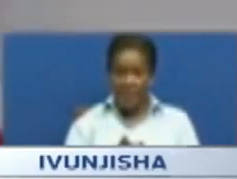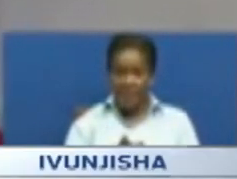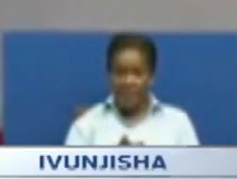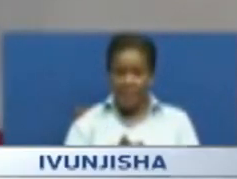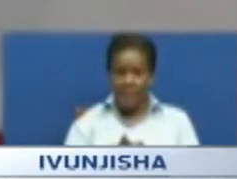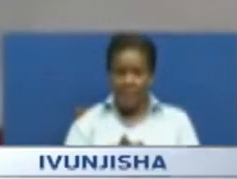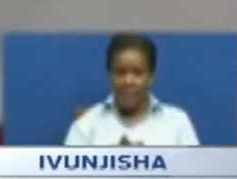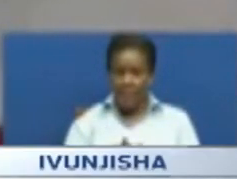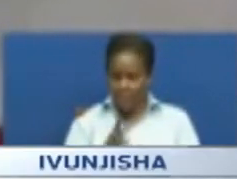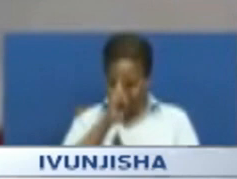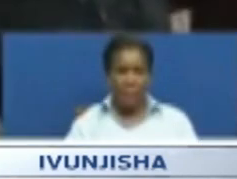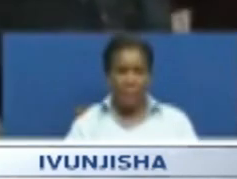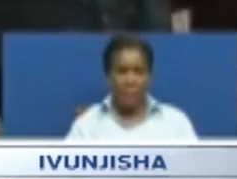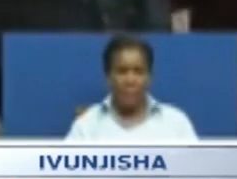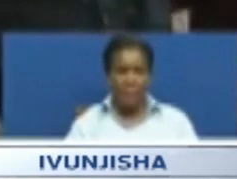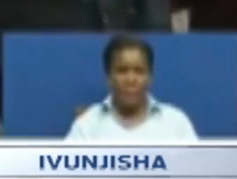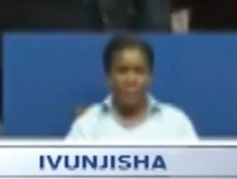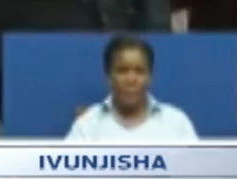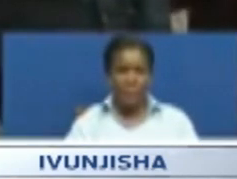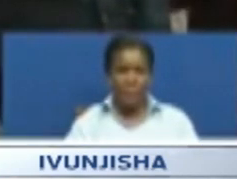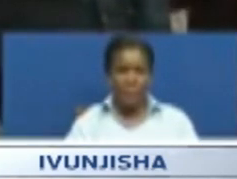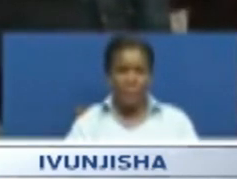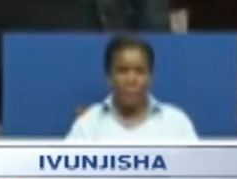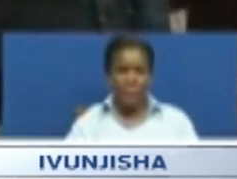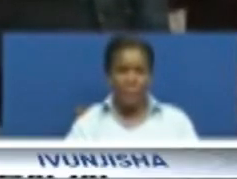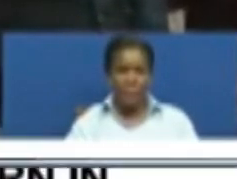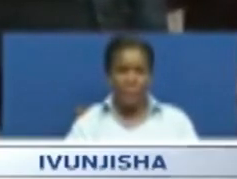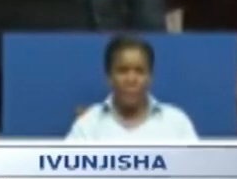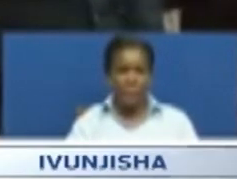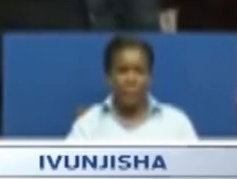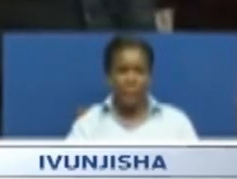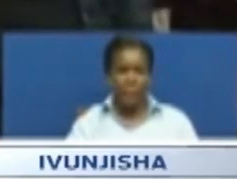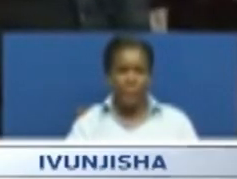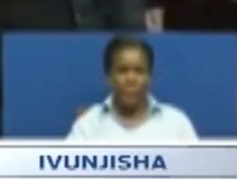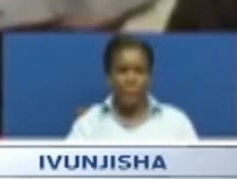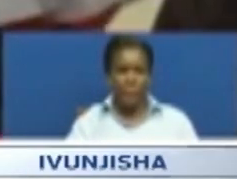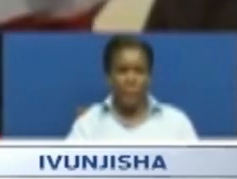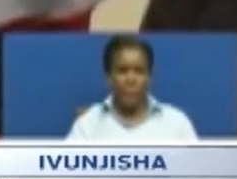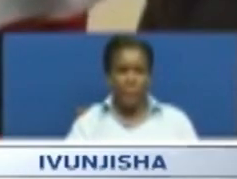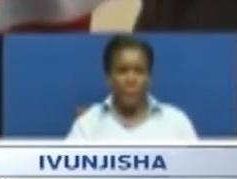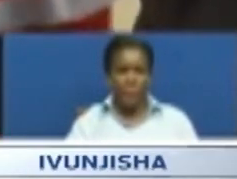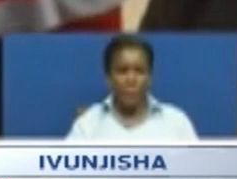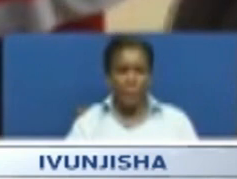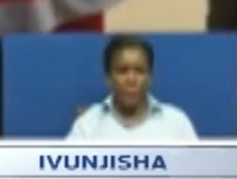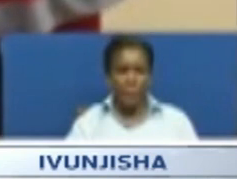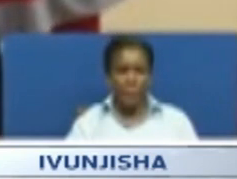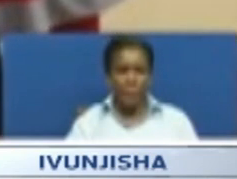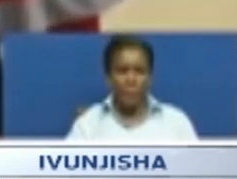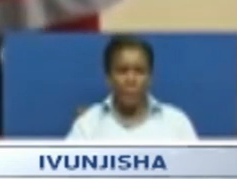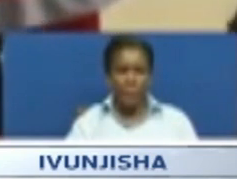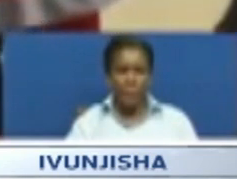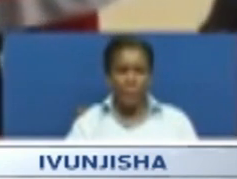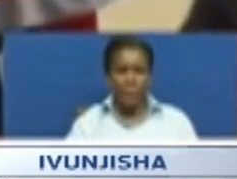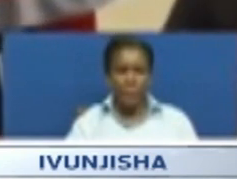Tanzania. Yarahiriye kuyobora igihe gisigaye kuri manda y'imyaka itanu ya Perezida Magufuli uherutse kwitaba Imana. Mu ndahiro ye,